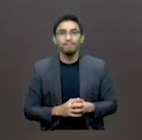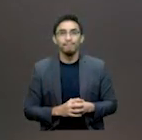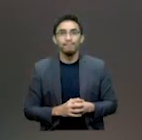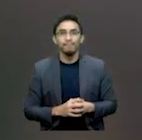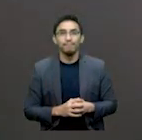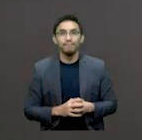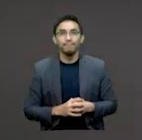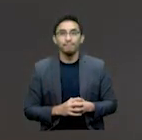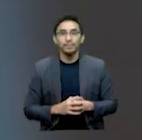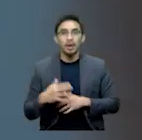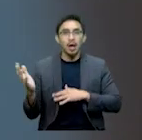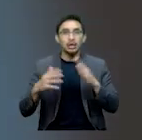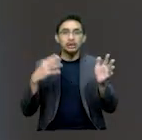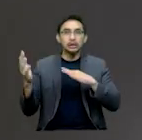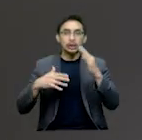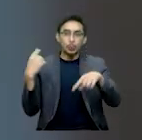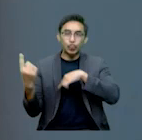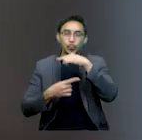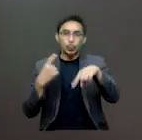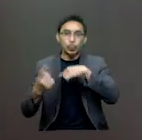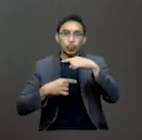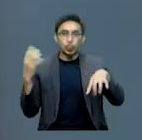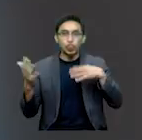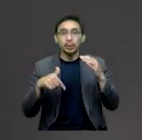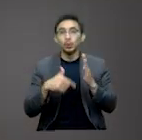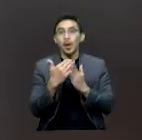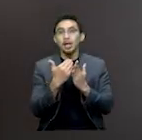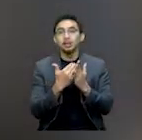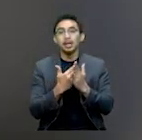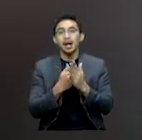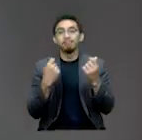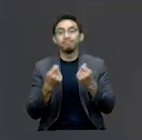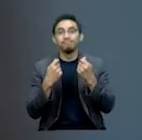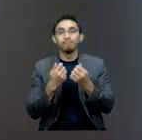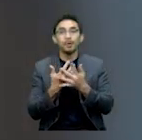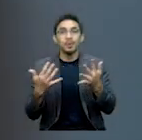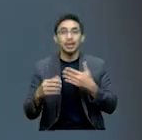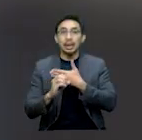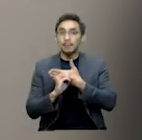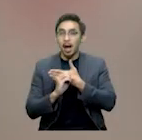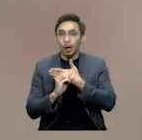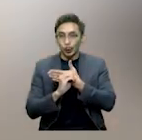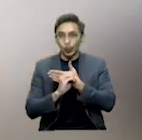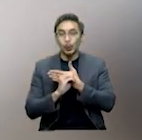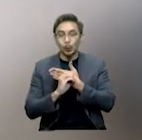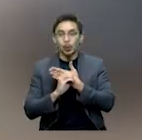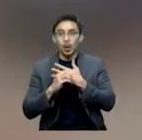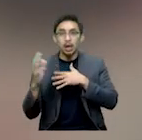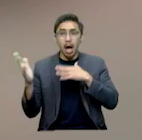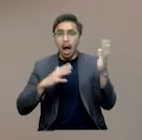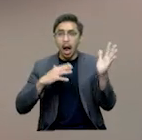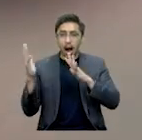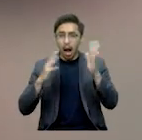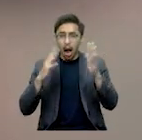Angin kencang yang terekam video amatir ini melanda hajatan warga di Kecamatan Kandangan, Temanggung, Jawa Tengah. Angin kencang disertai hujan es terjadi